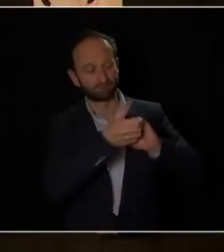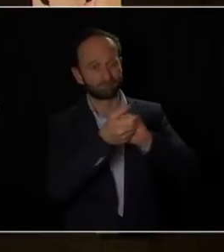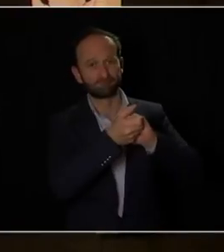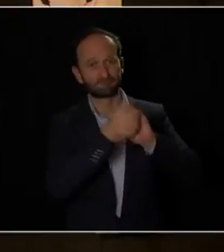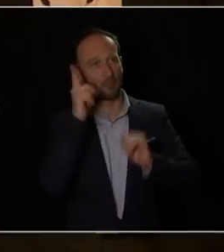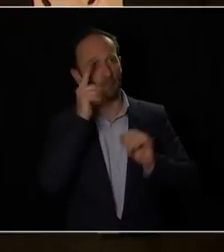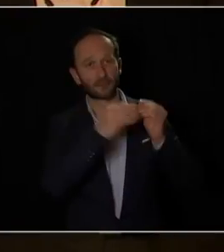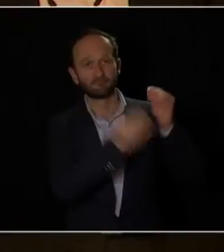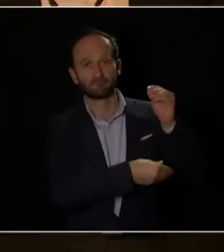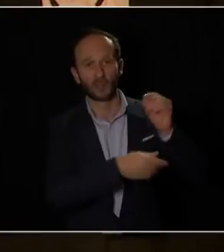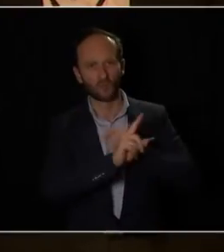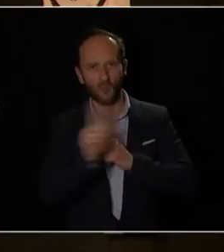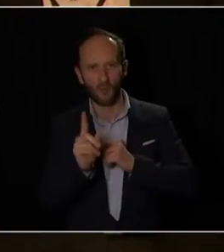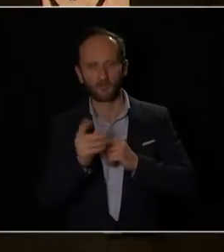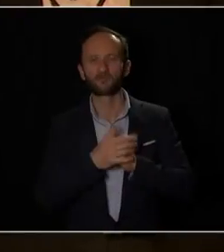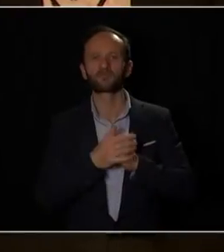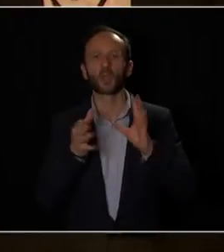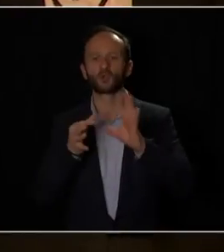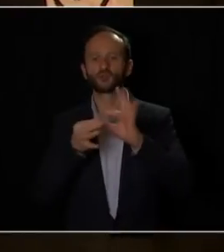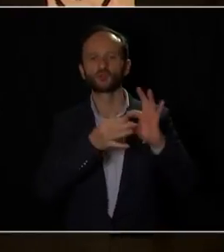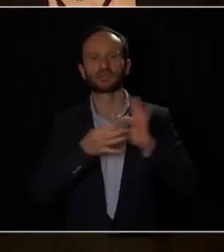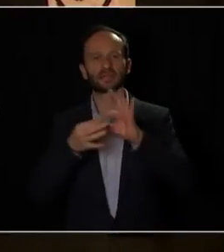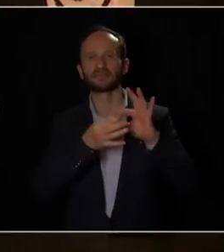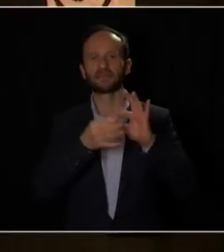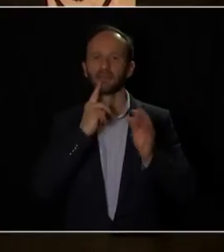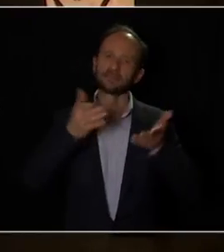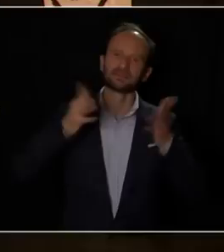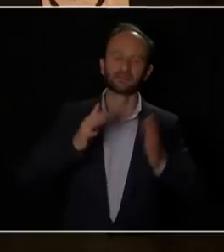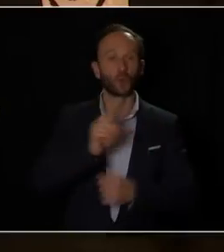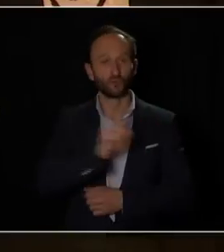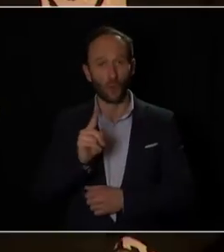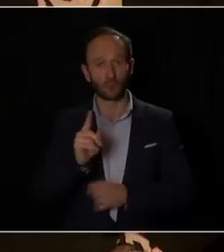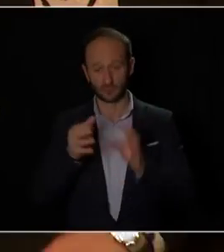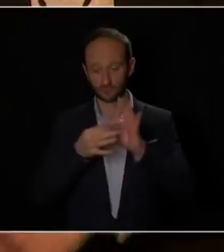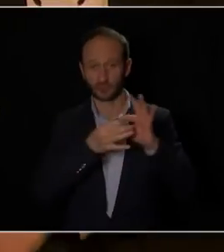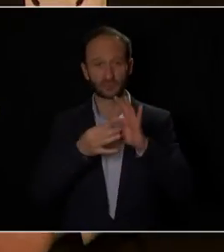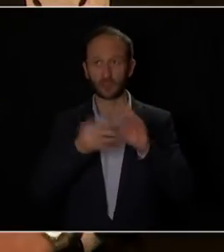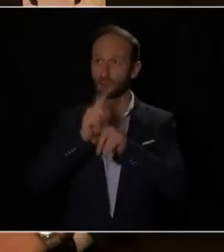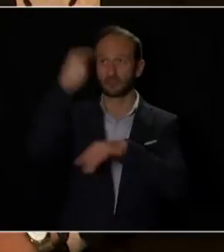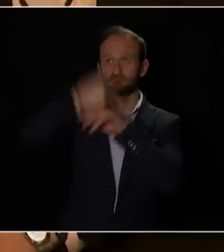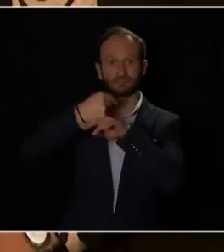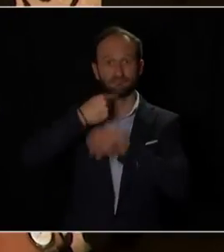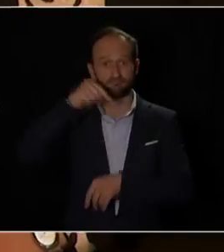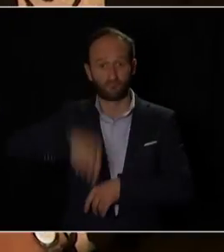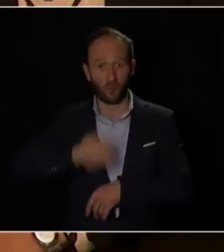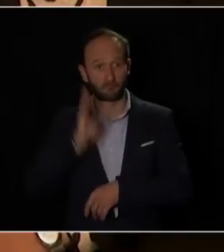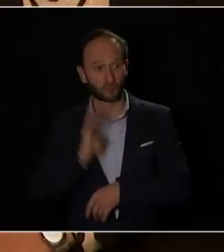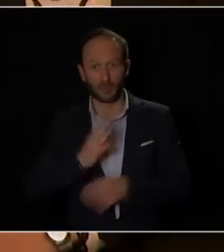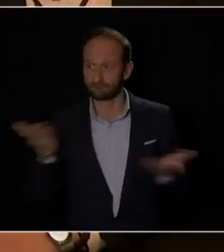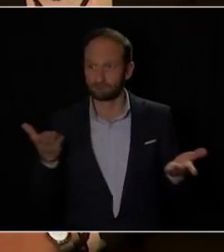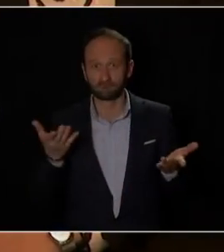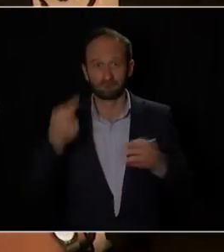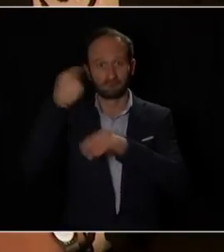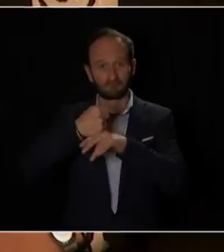La solidarité ne se décrète pas, elle s'impose comme une nécessité, une solidarité garante de